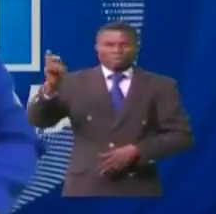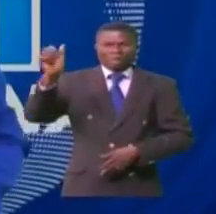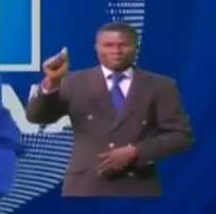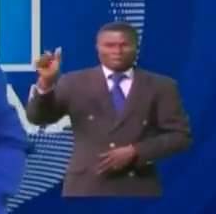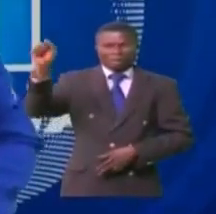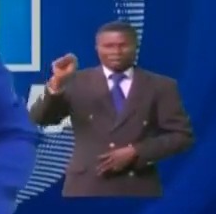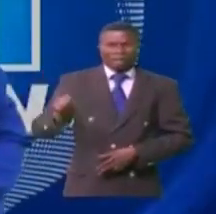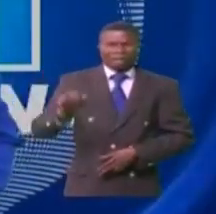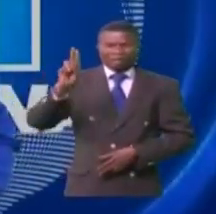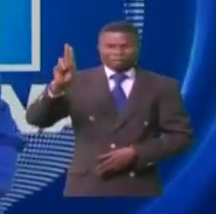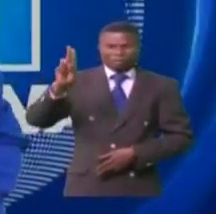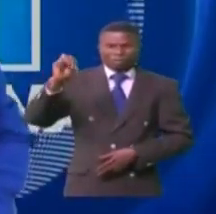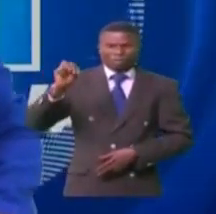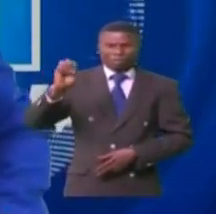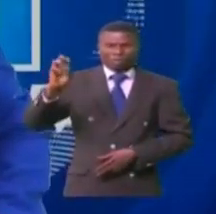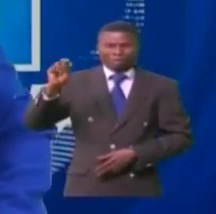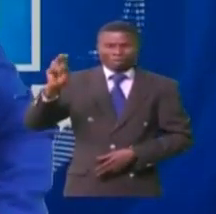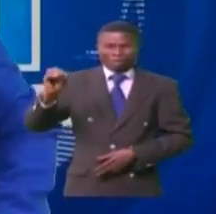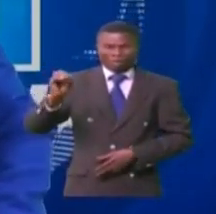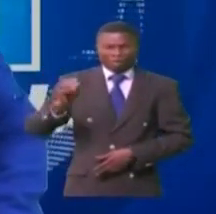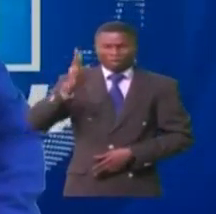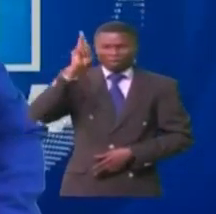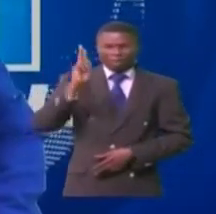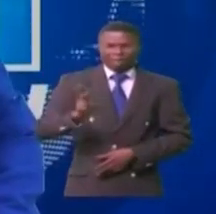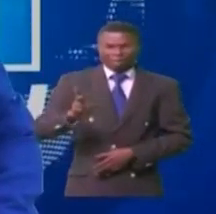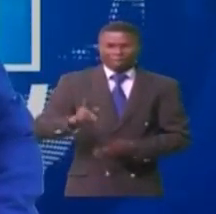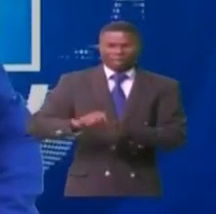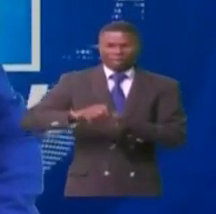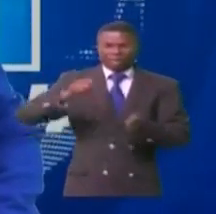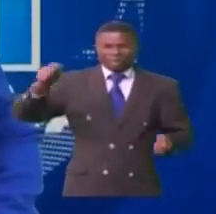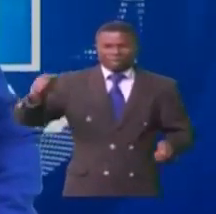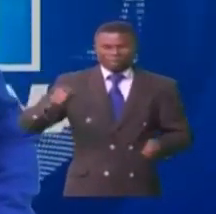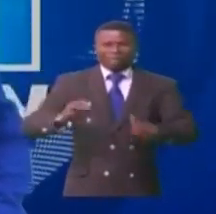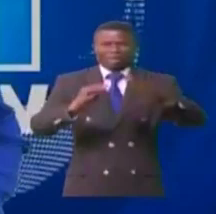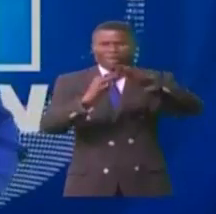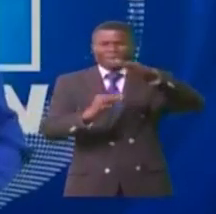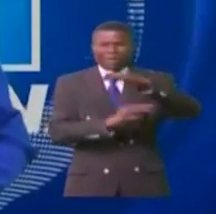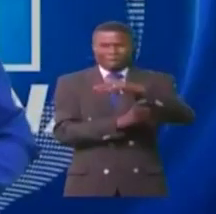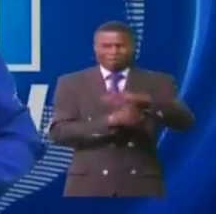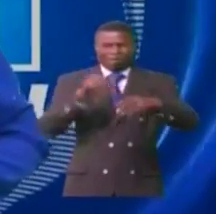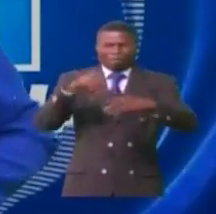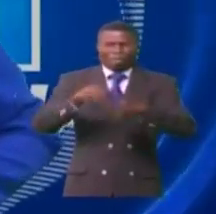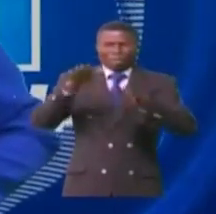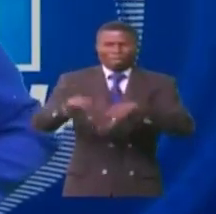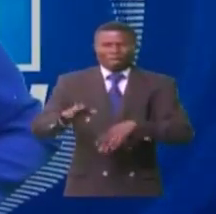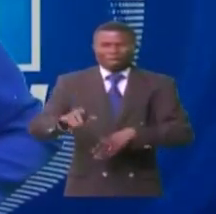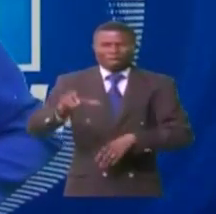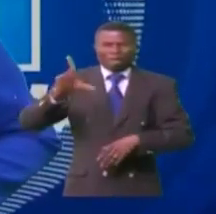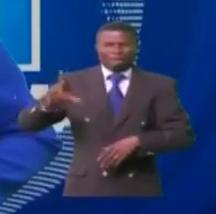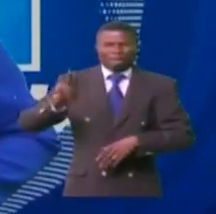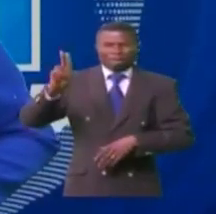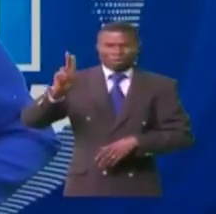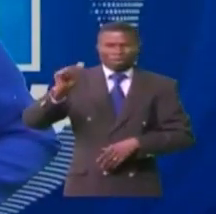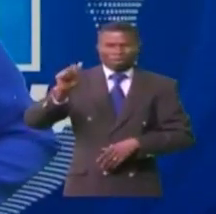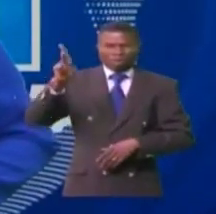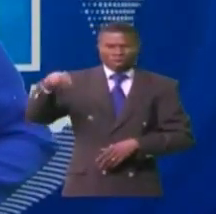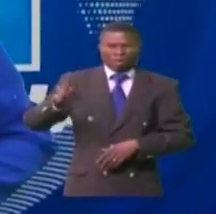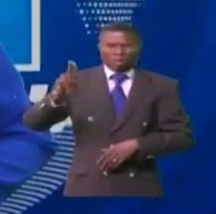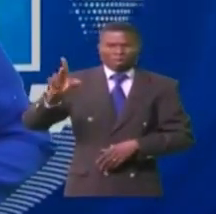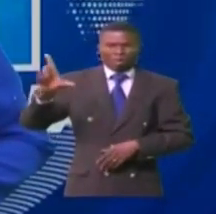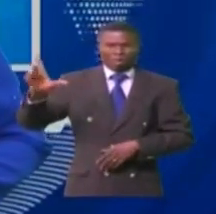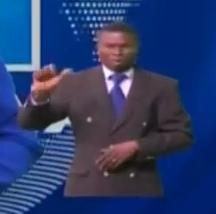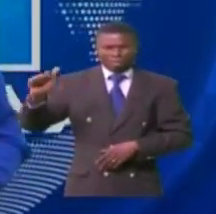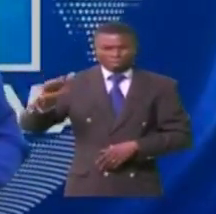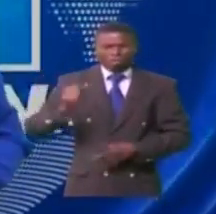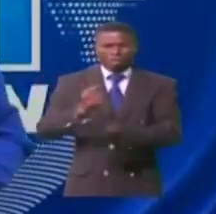Kassoumeno-Kasenga longue de 200 km et le pont qui sera jeté sur la rivière Luapula à Chaloué. Ces ouvrages devront permettre la